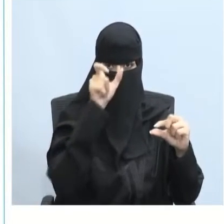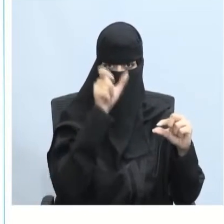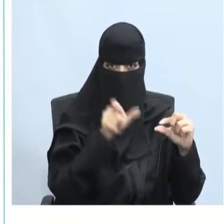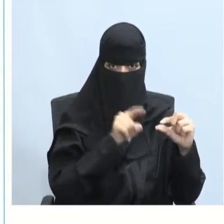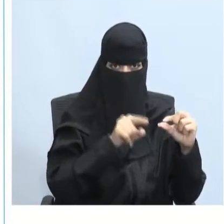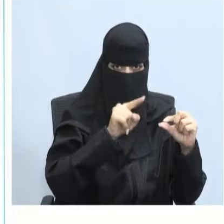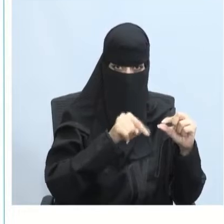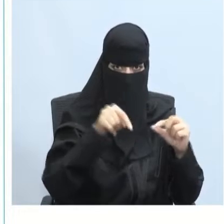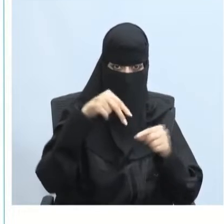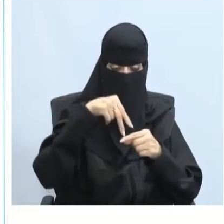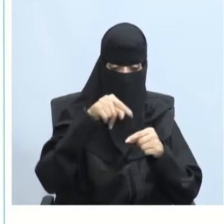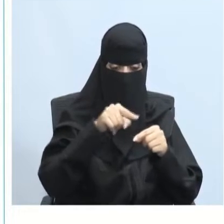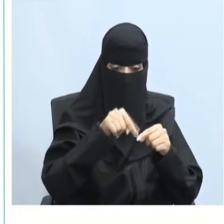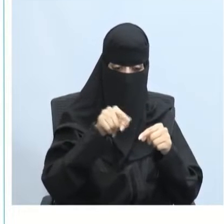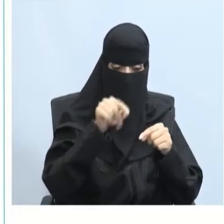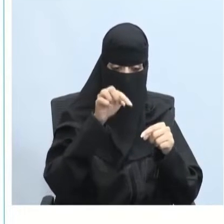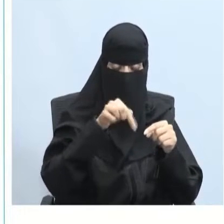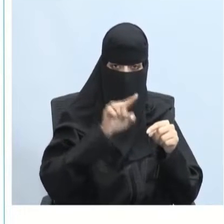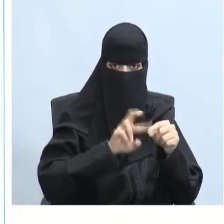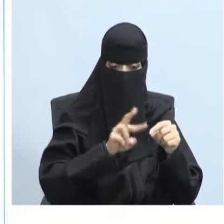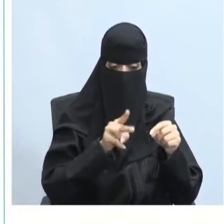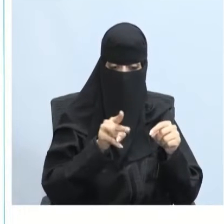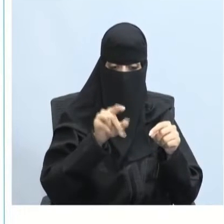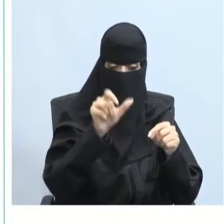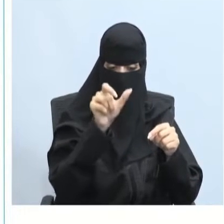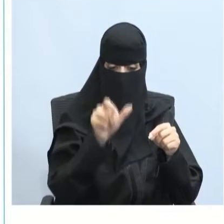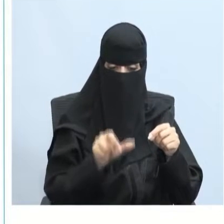المهام بالضغط على تاسك